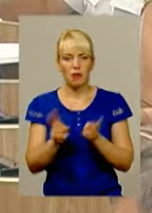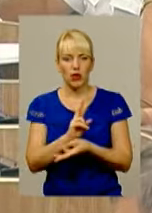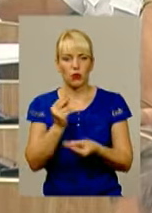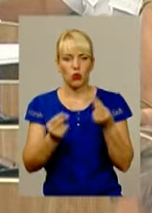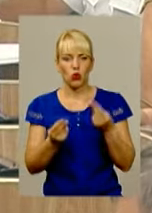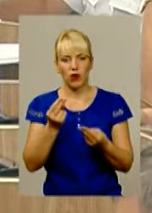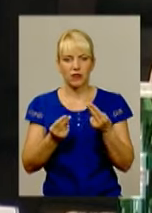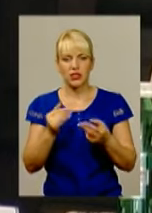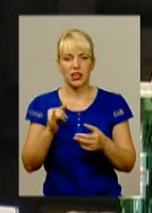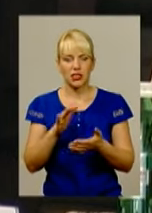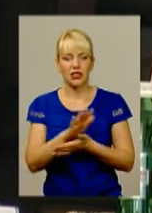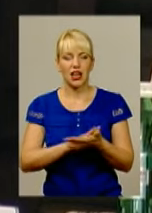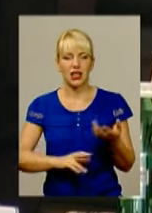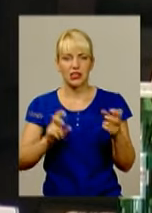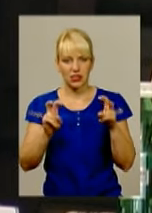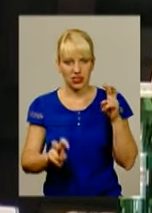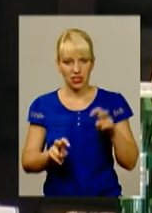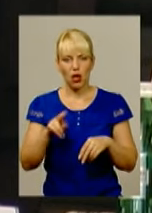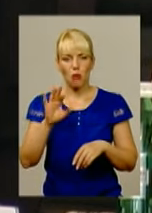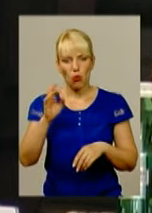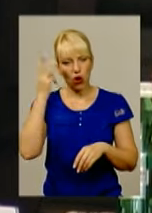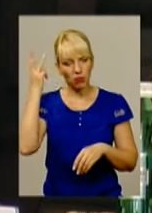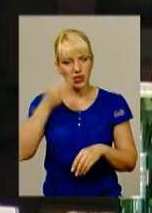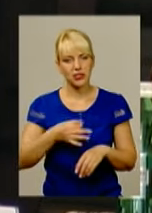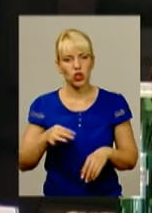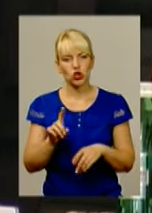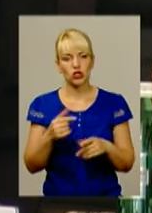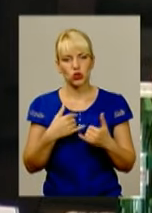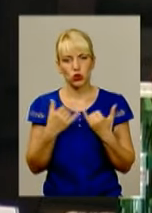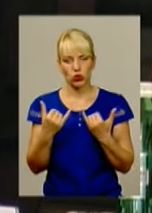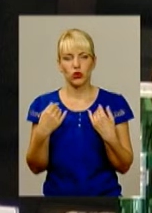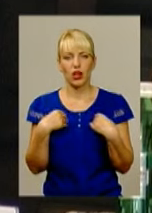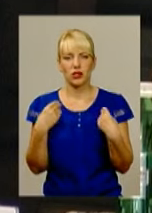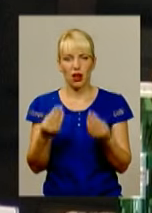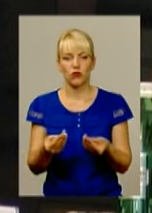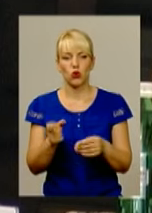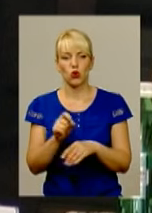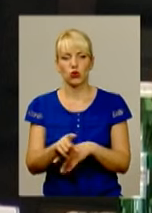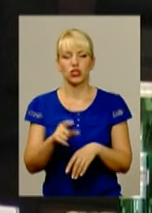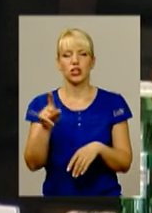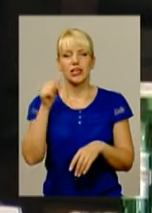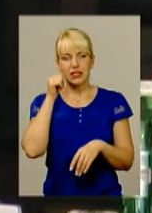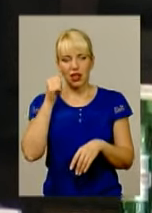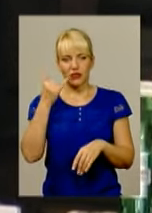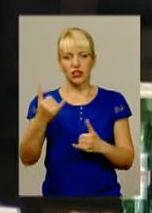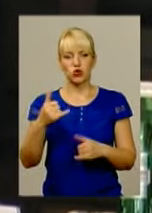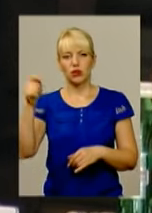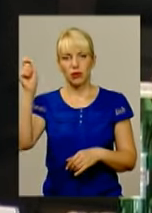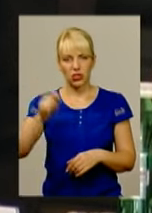сидить? Тому друге по Хмельницькій області. Щойно я дав доручення. Завтра сюди приїжджає